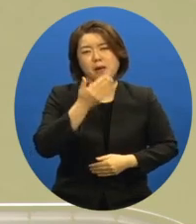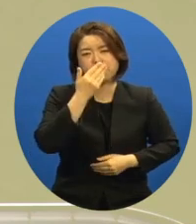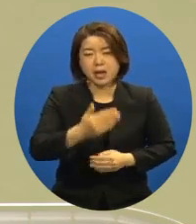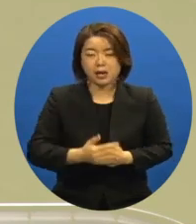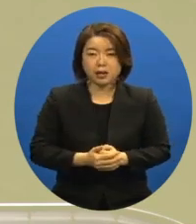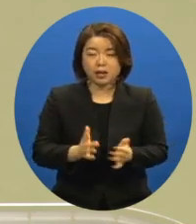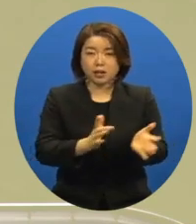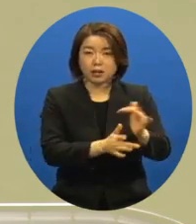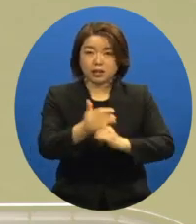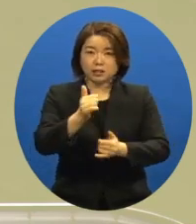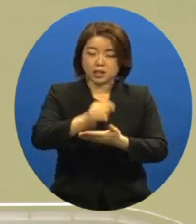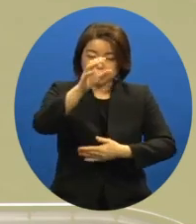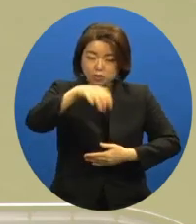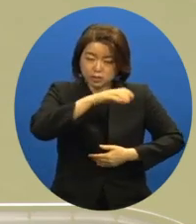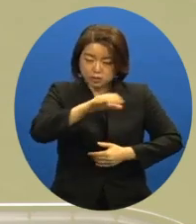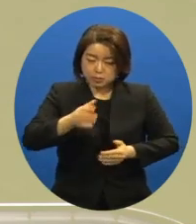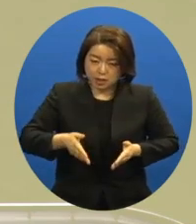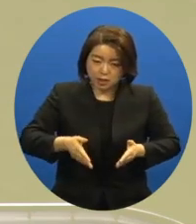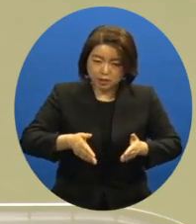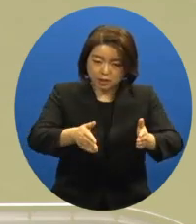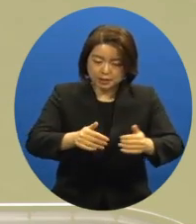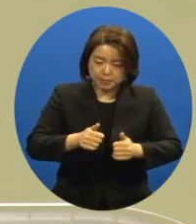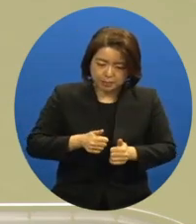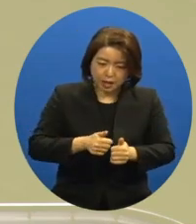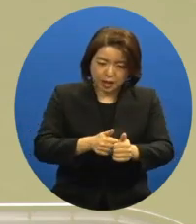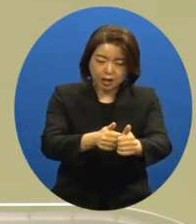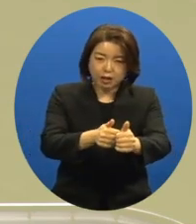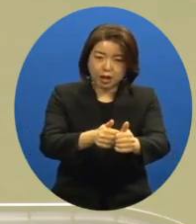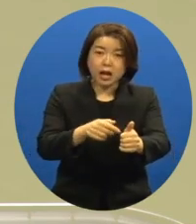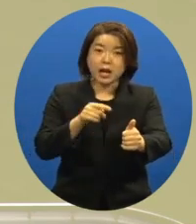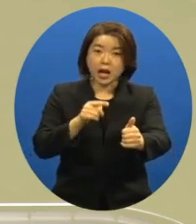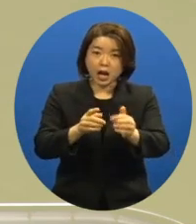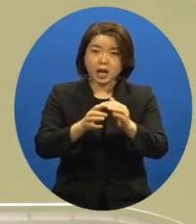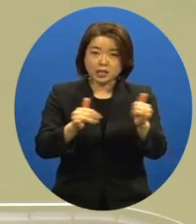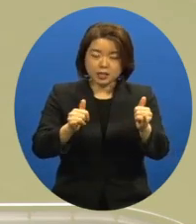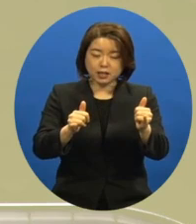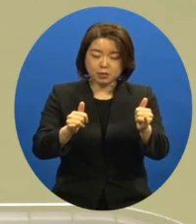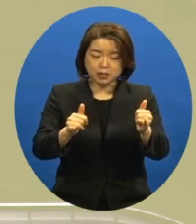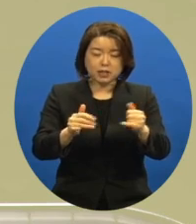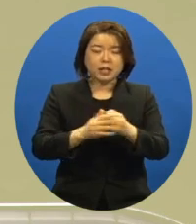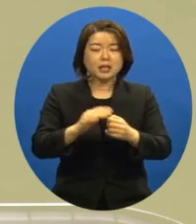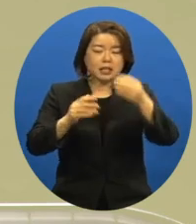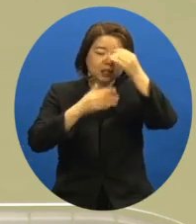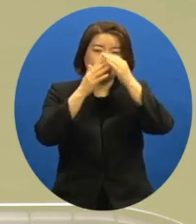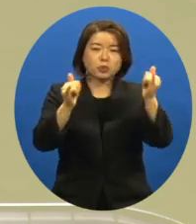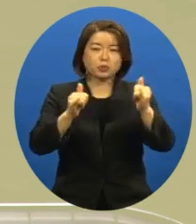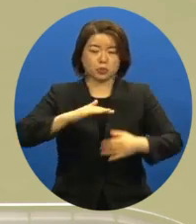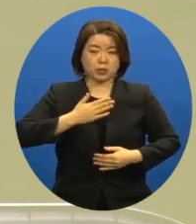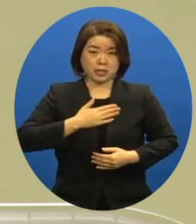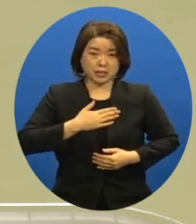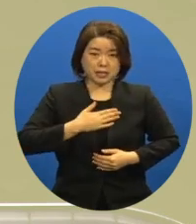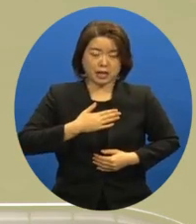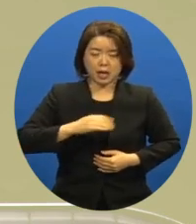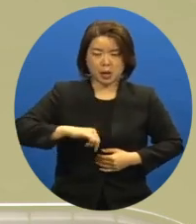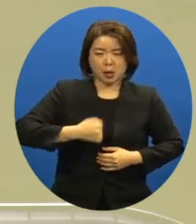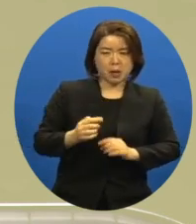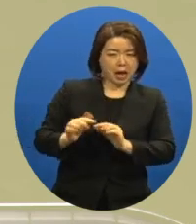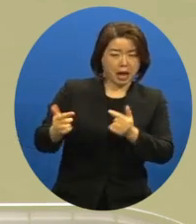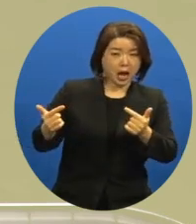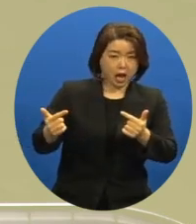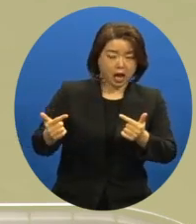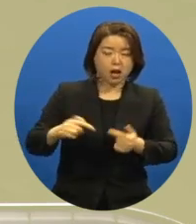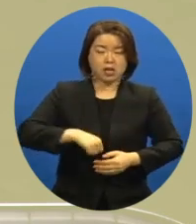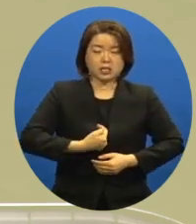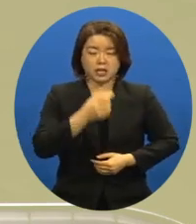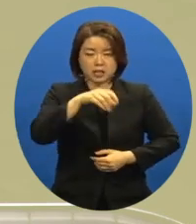예수님의 십자가의 길을 따라가는 것이 성도입니다. 자기를 부인하고 자기 십자가를 지고 나를 따를 것이라